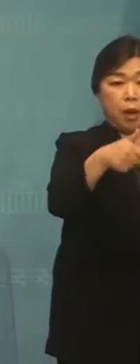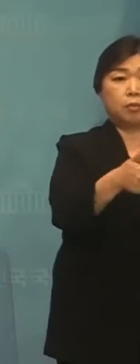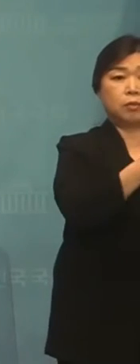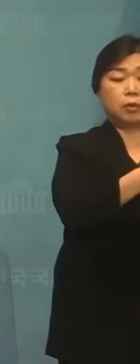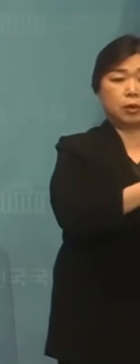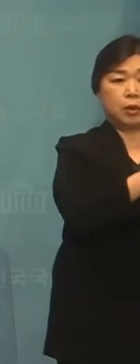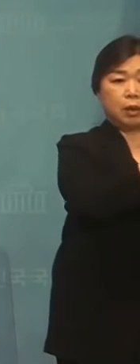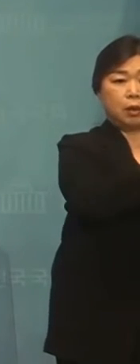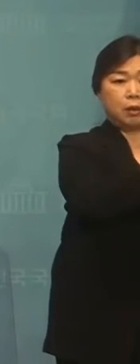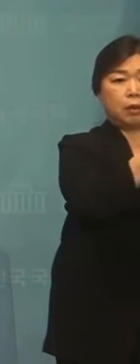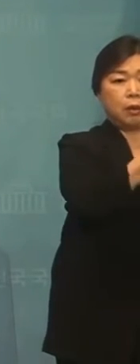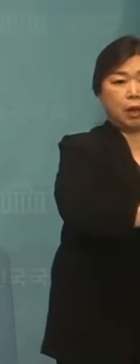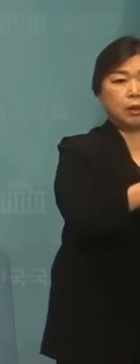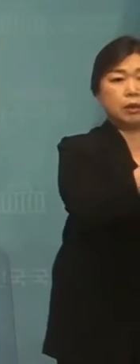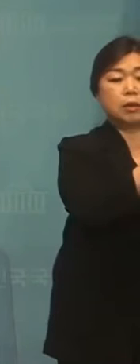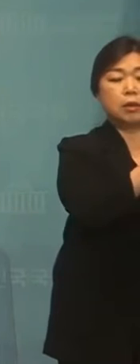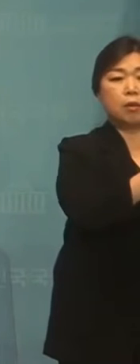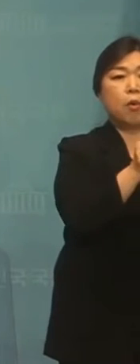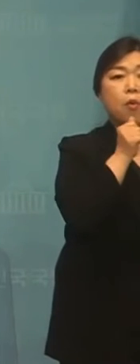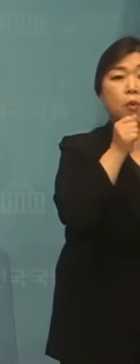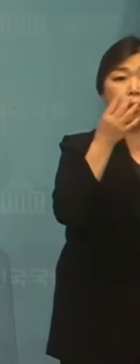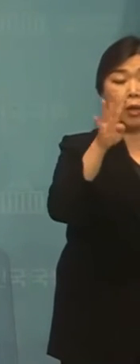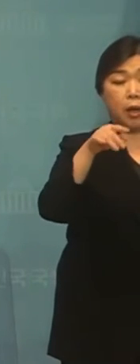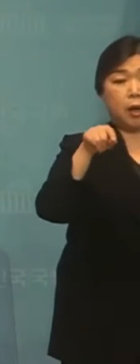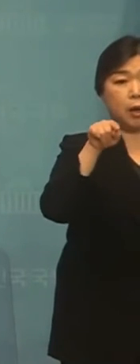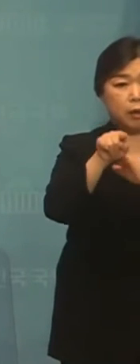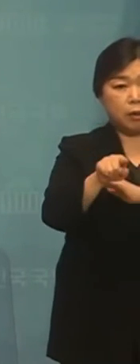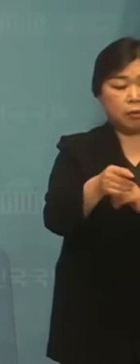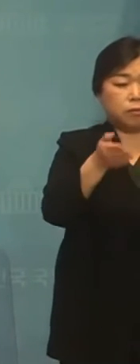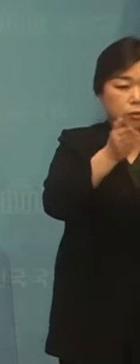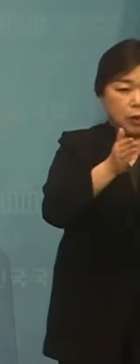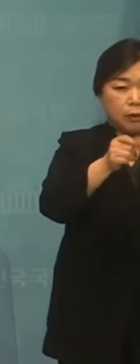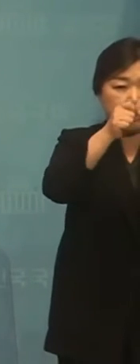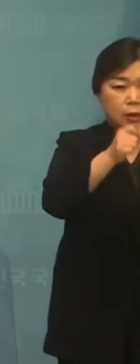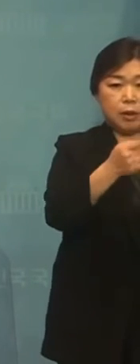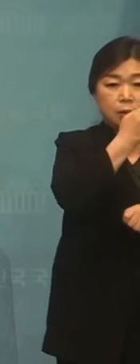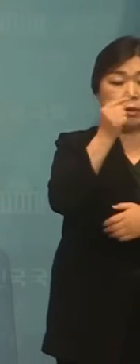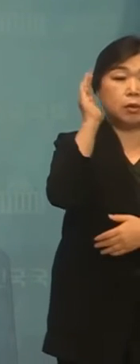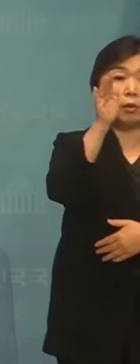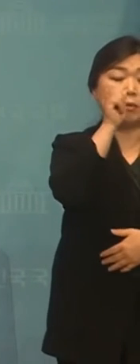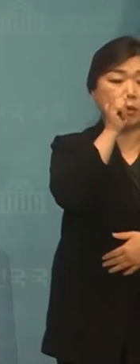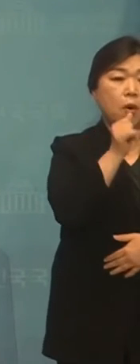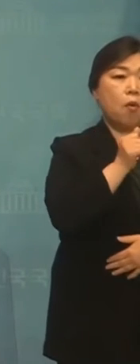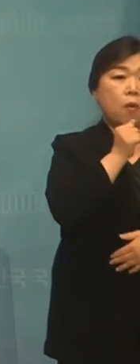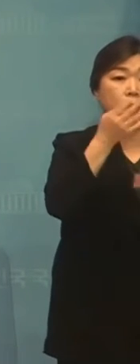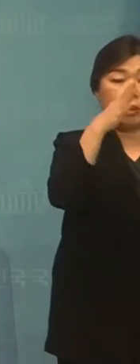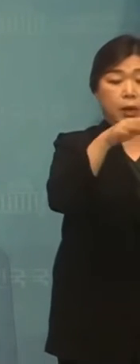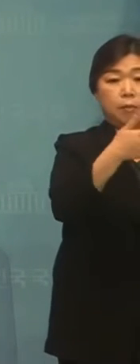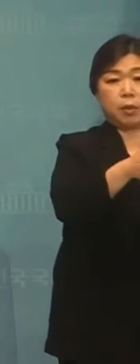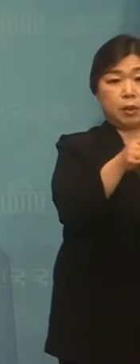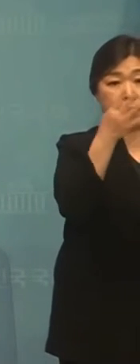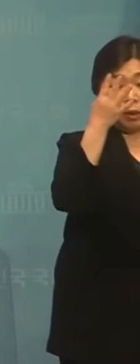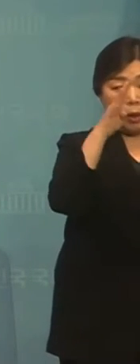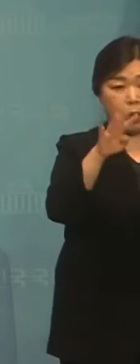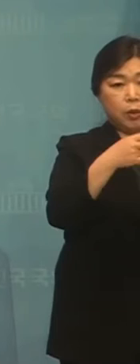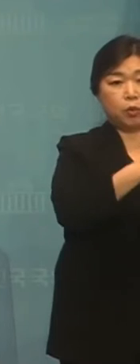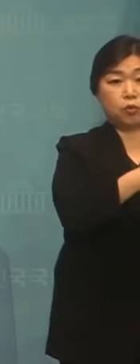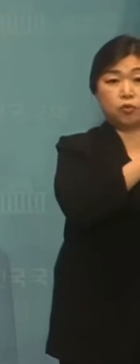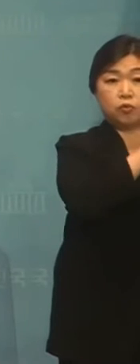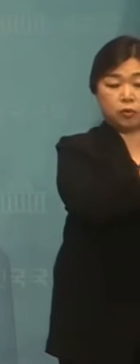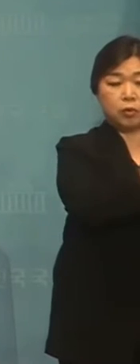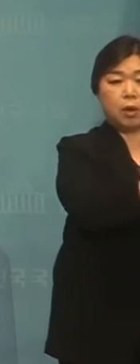직접 홍대에 가서 청탁한 상세한 증언이 나왔습니다. 전 홍대미대 교수인 김승현 교수를